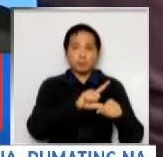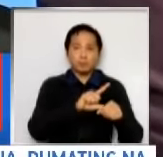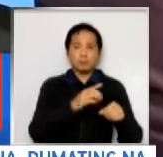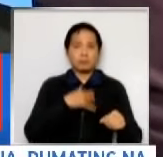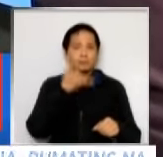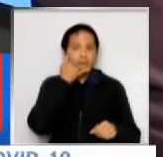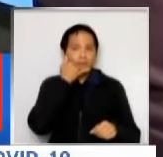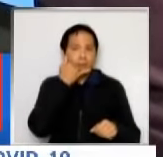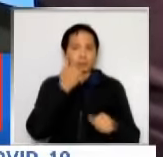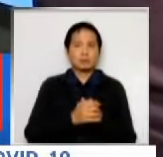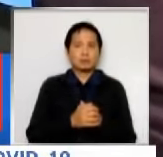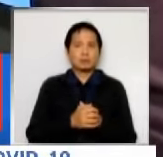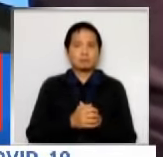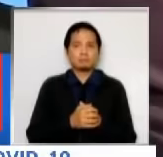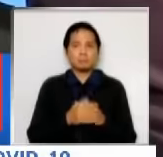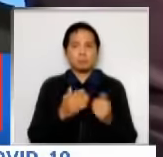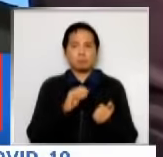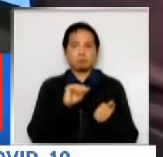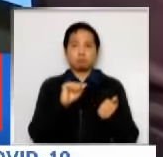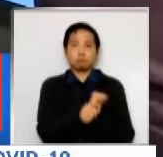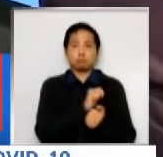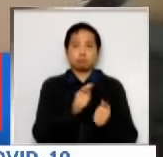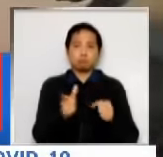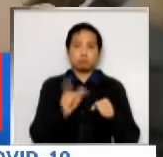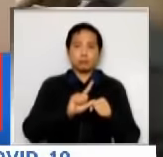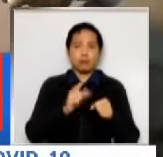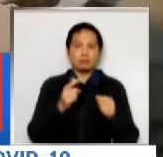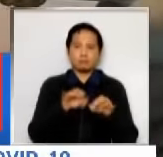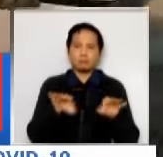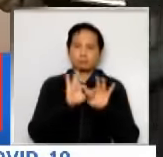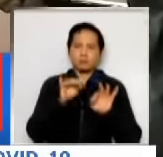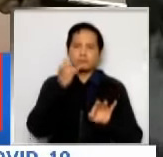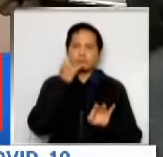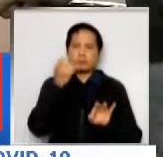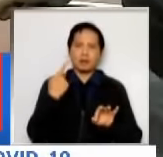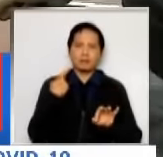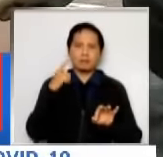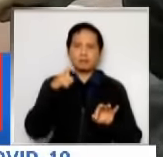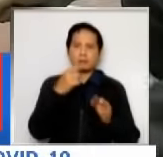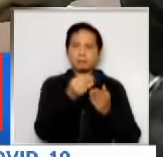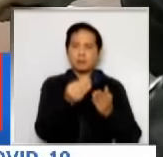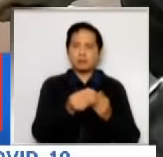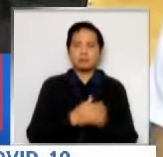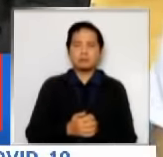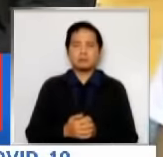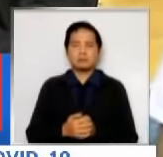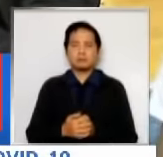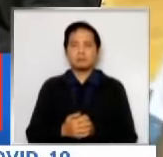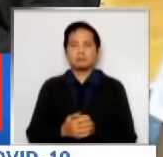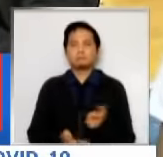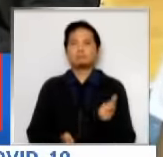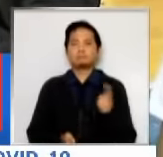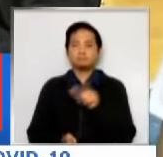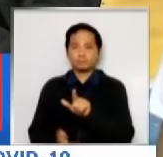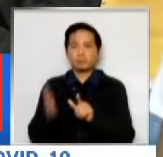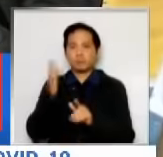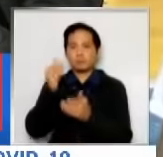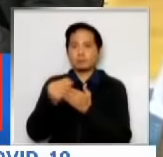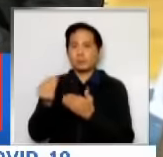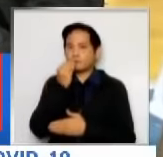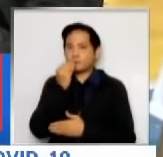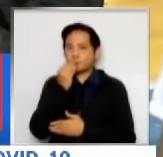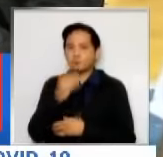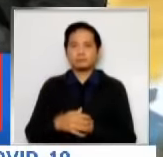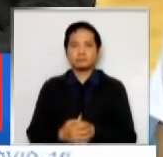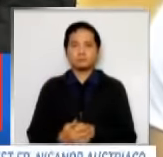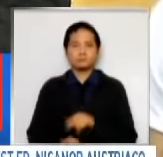Naubusan ng load kasi may importante yung tatawagan. Naghanap lang po kami ng pagkain, bibili lang sana. Naghanap kasi ako ng masakyan, wala masakyan